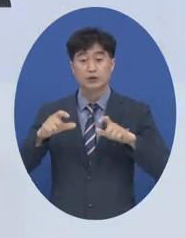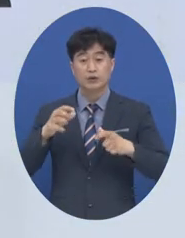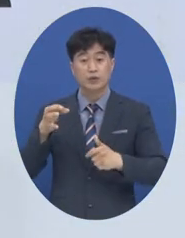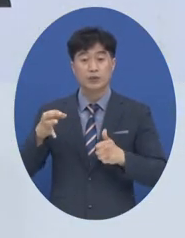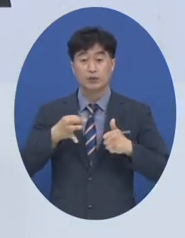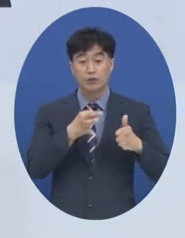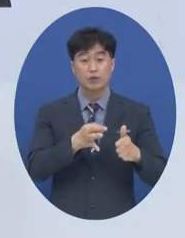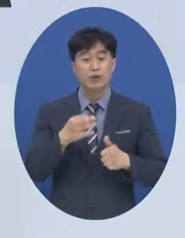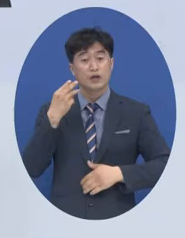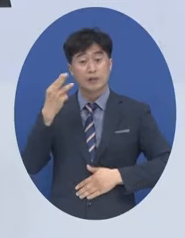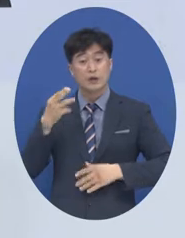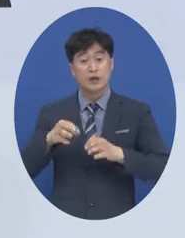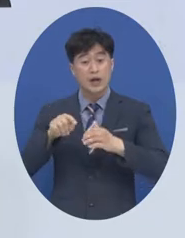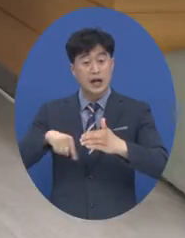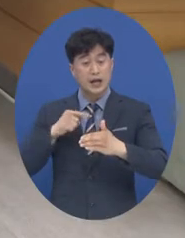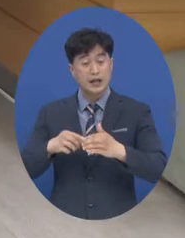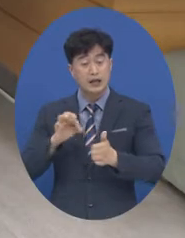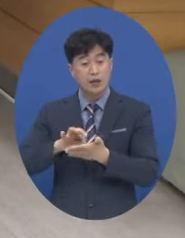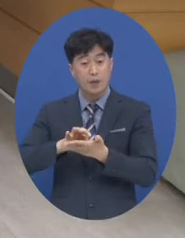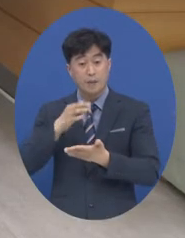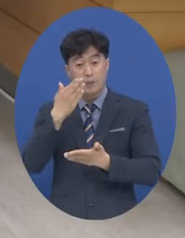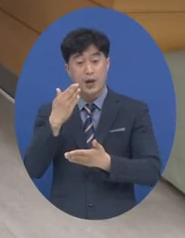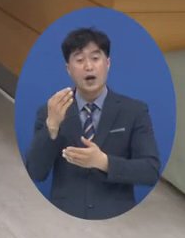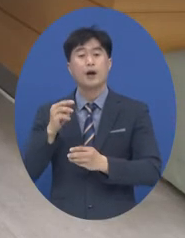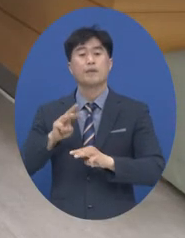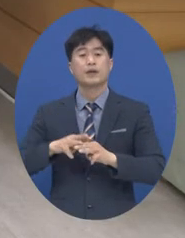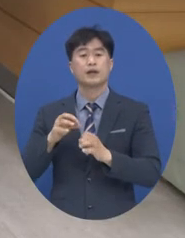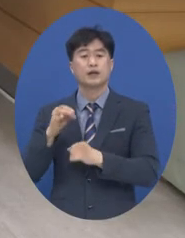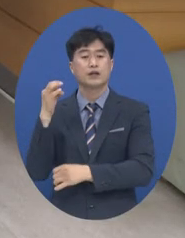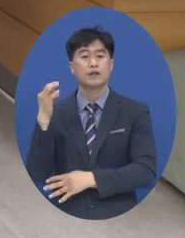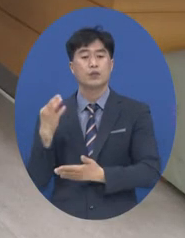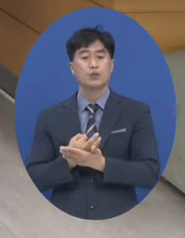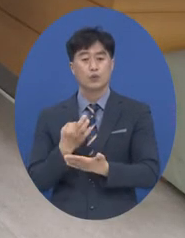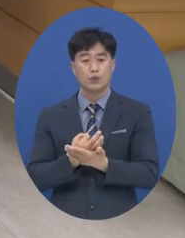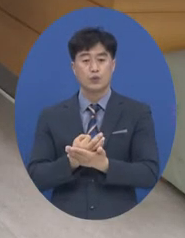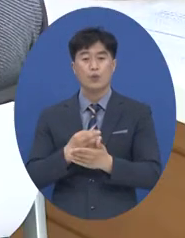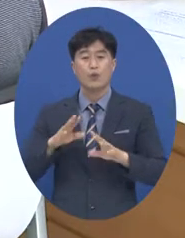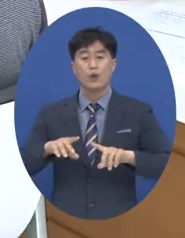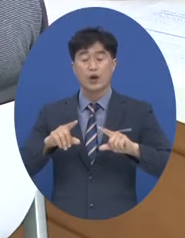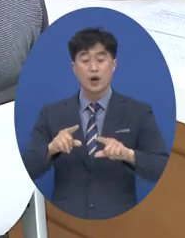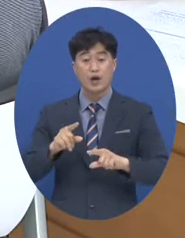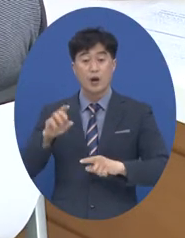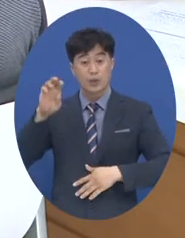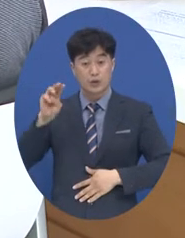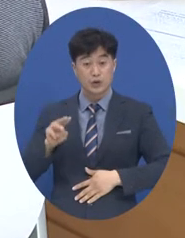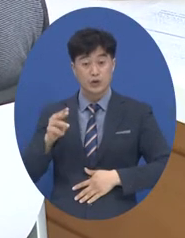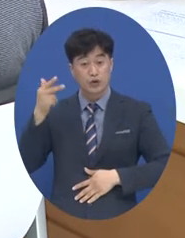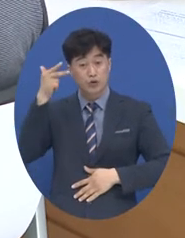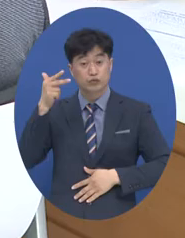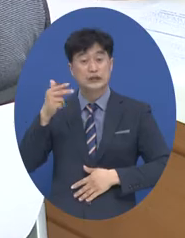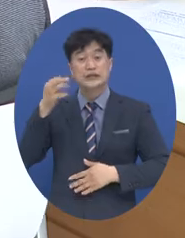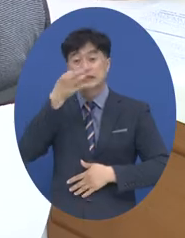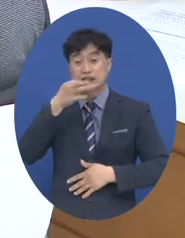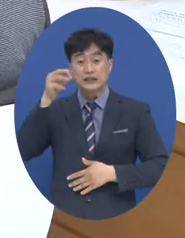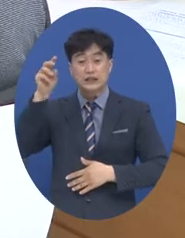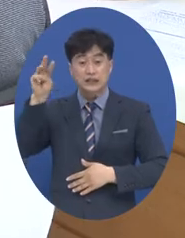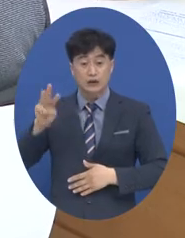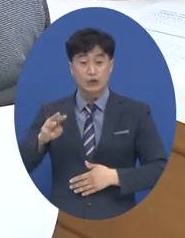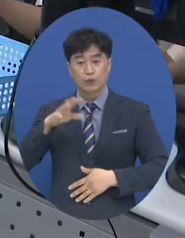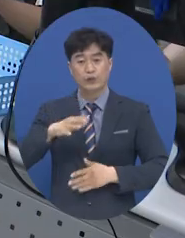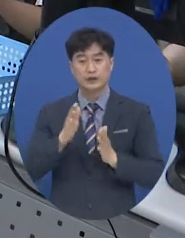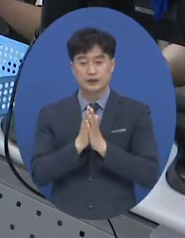3개월 이내 사용할 수 있는 농민 기본소득으로 올해엔 포천과 여주, 이천 등 6개 시군에서